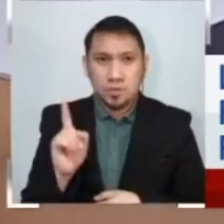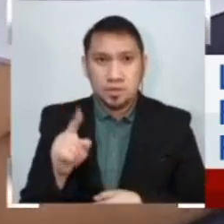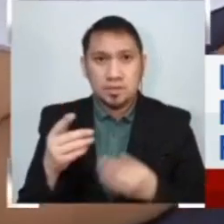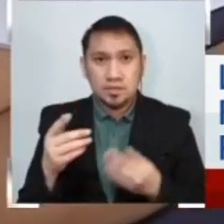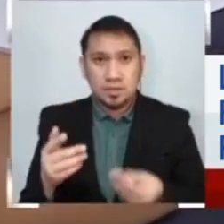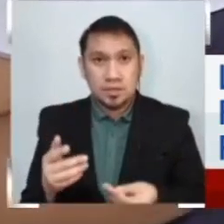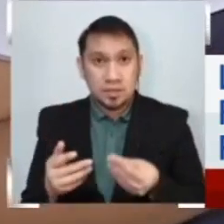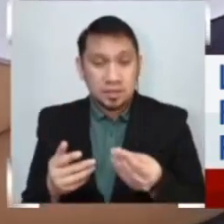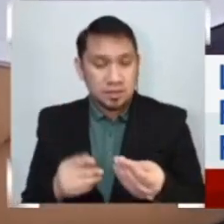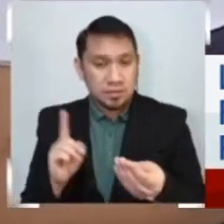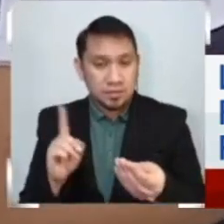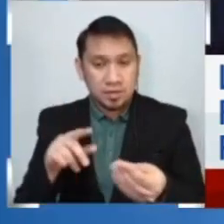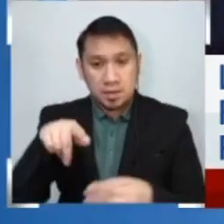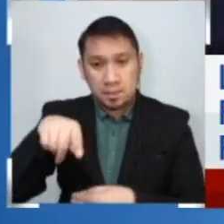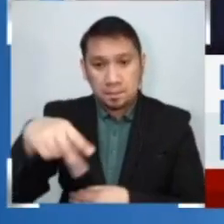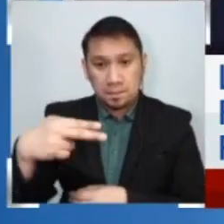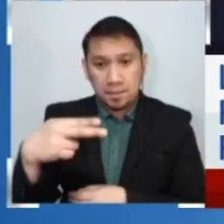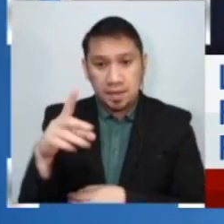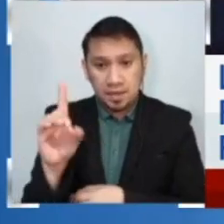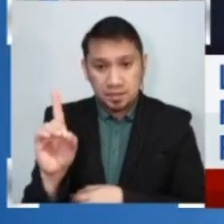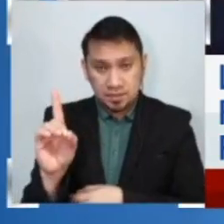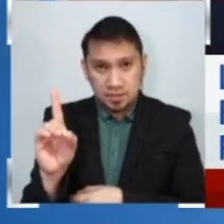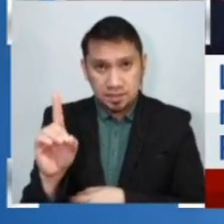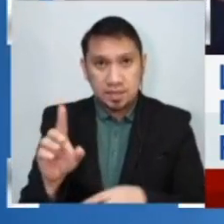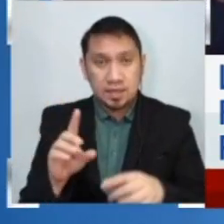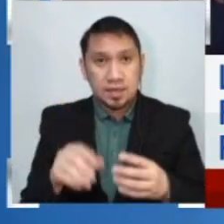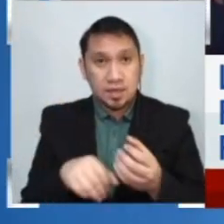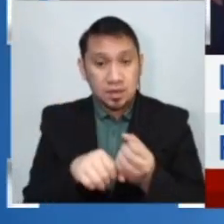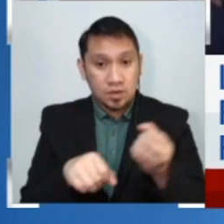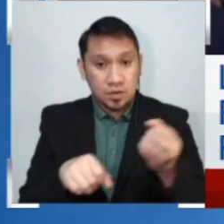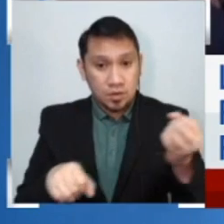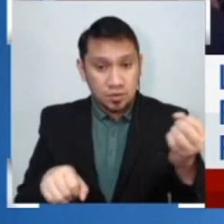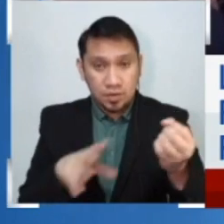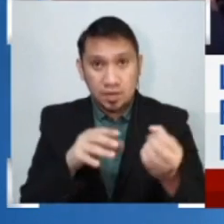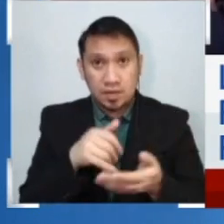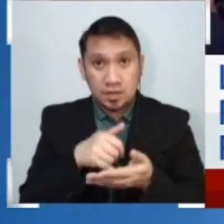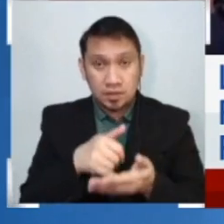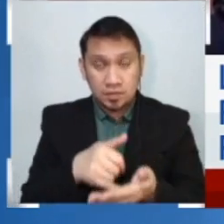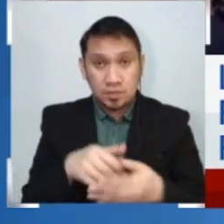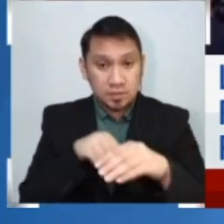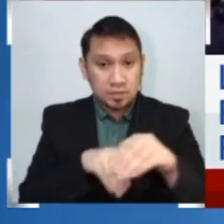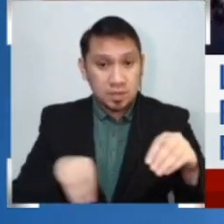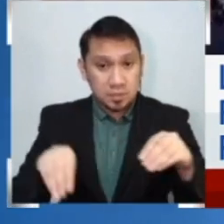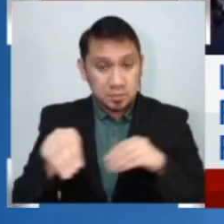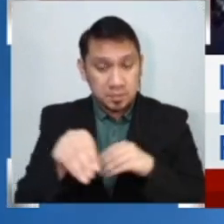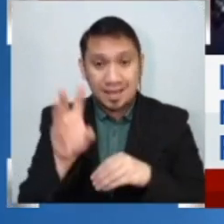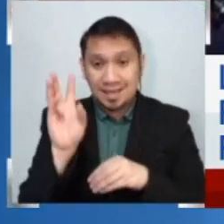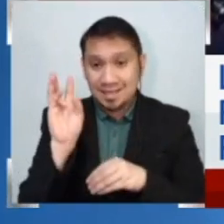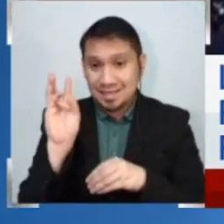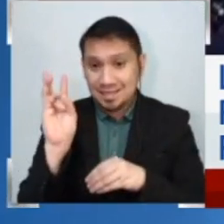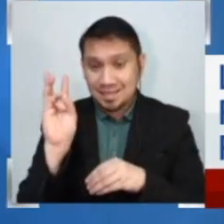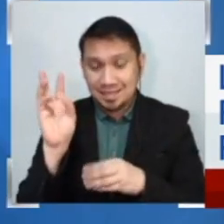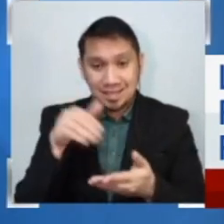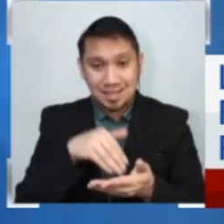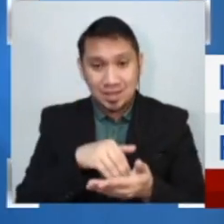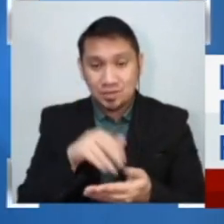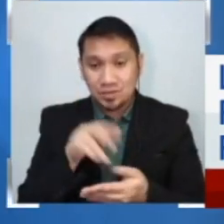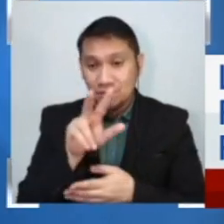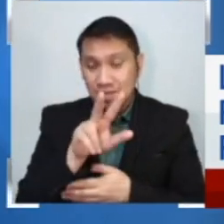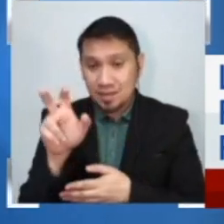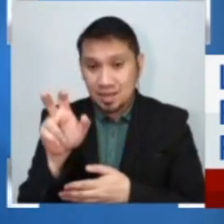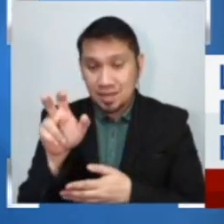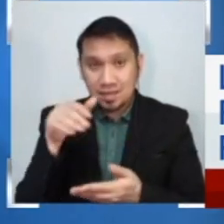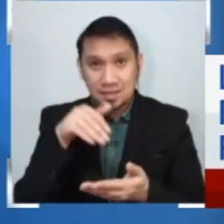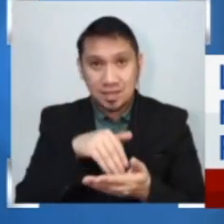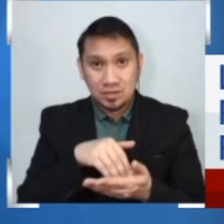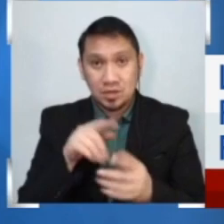ng PhD honorary degree at mga awards kapalit ng 60,000 pesos hanggang 300,000 pesos kada tao. Pero natukasan nilang